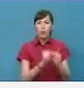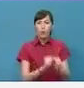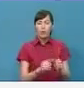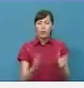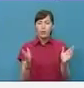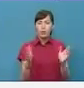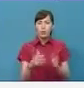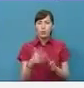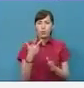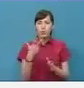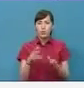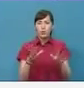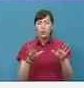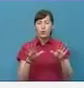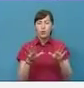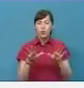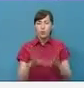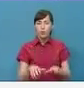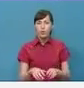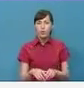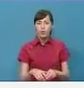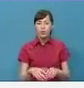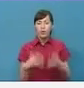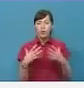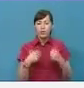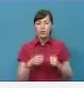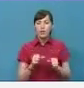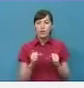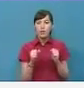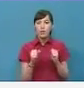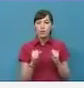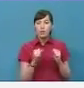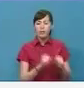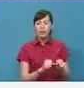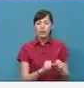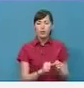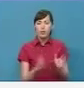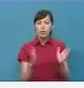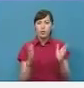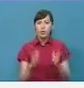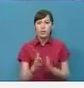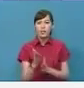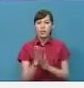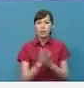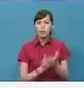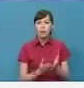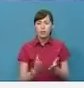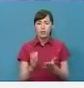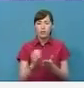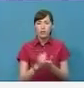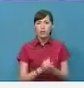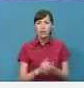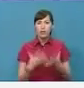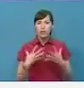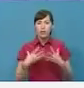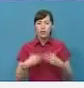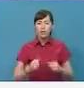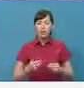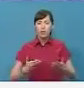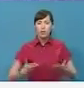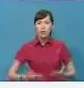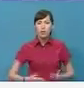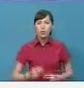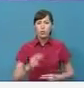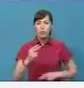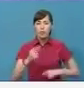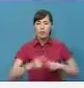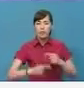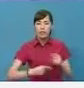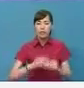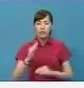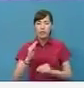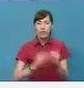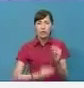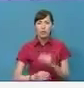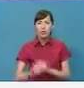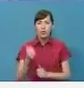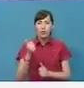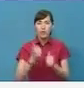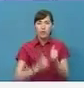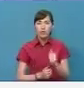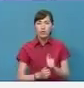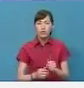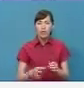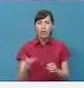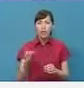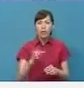орынды денсаулық саласының қызметкерлері місе тұтты. Айта кеткен жөн, салауатты өмір салтын қалыптастыруға жетелейтін жарысты өткізу